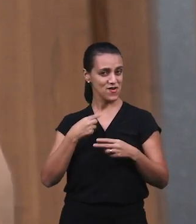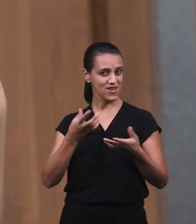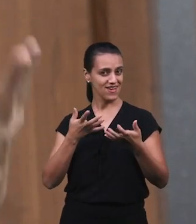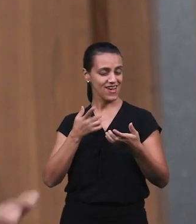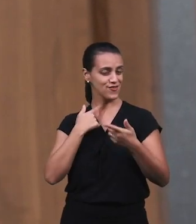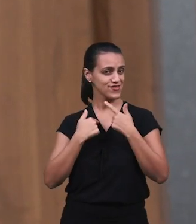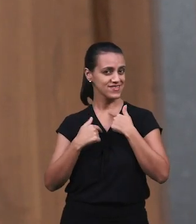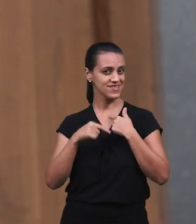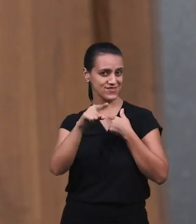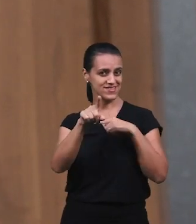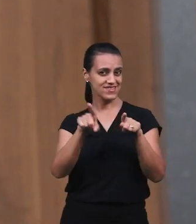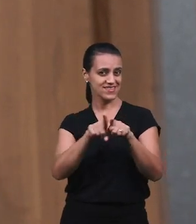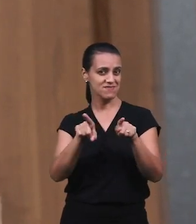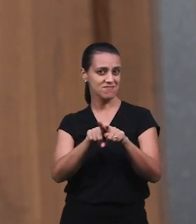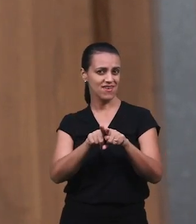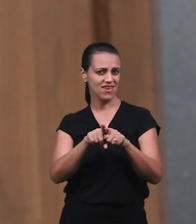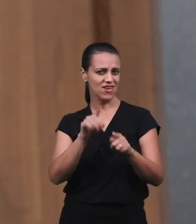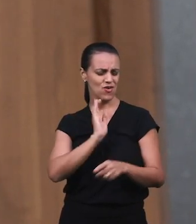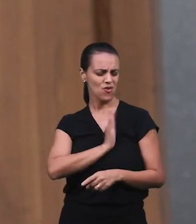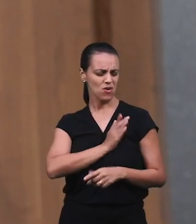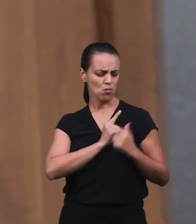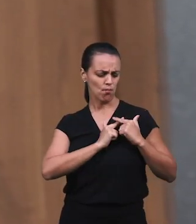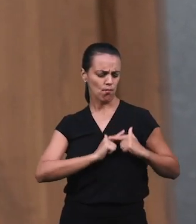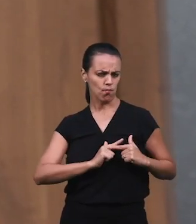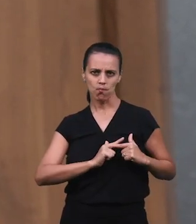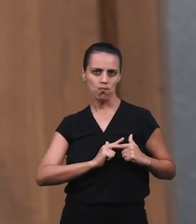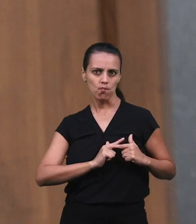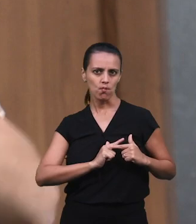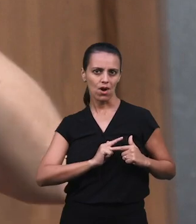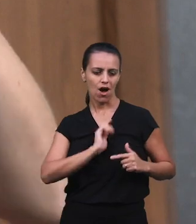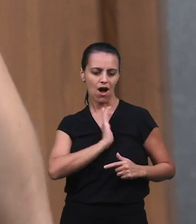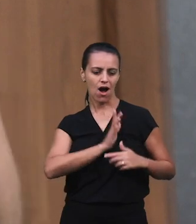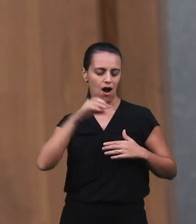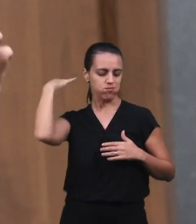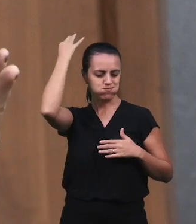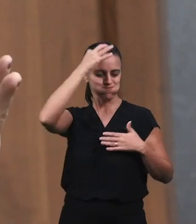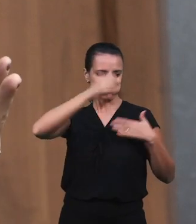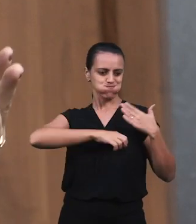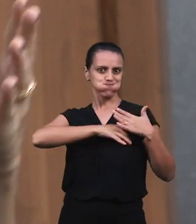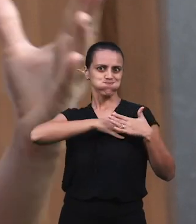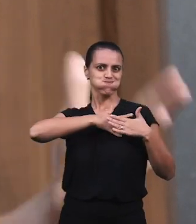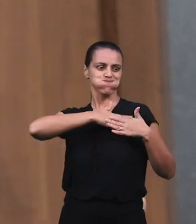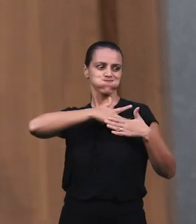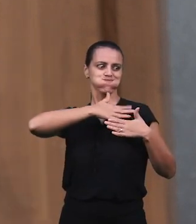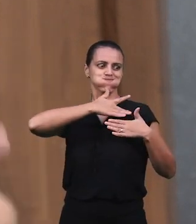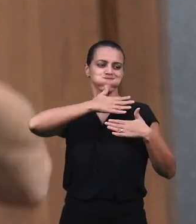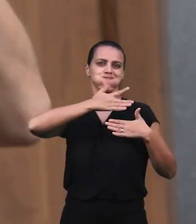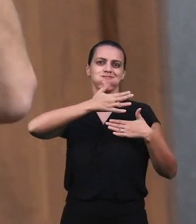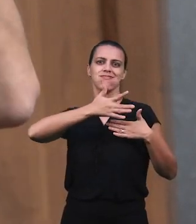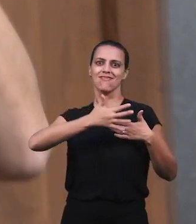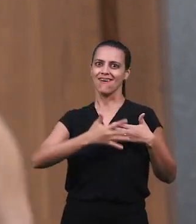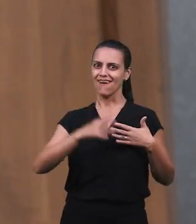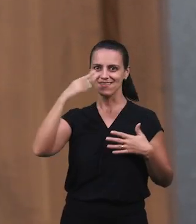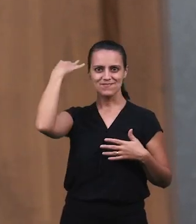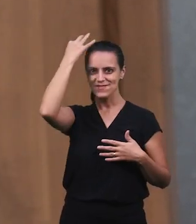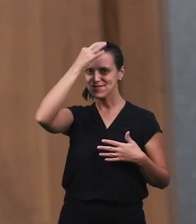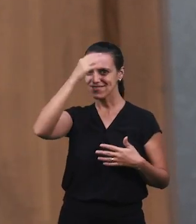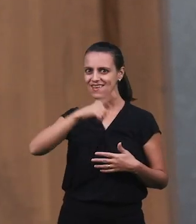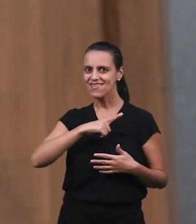rempli du Saint-Esprit jusqu'au grand jour où nous monterons et nous vivrons pour toujours avec notre